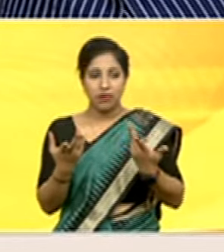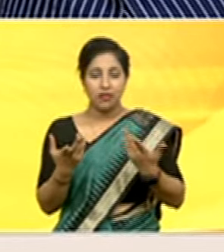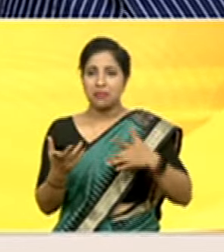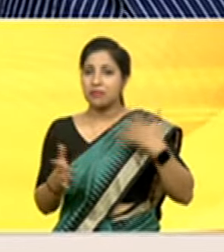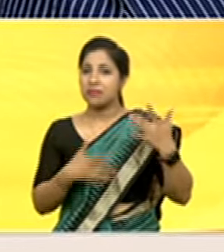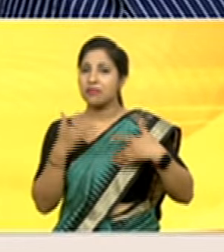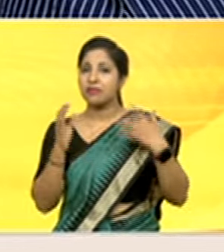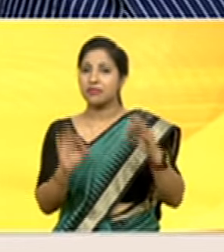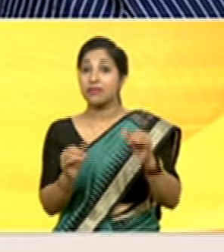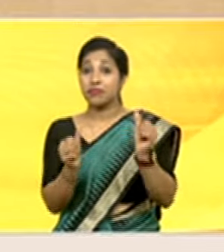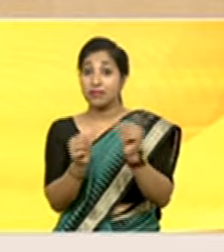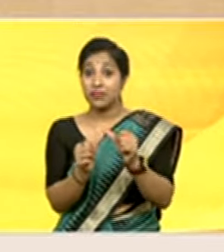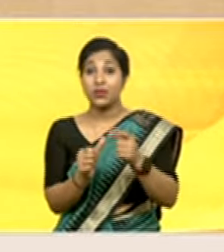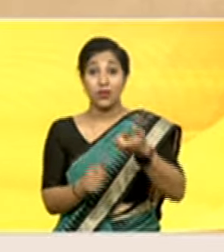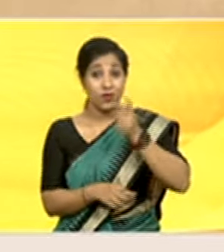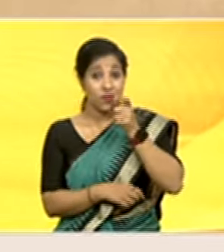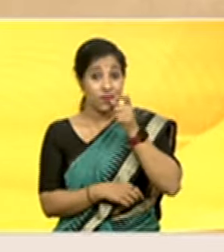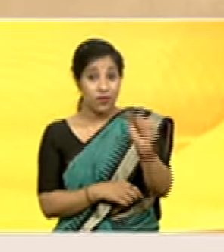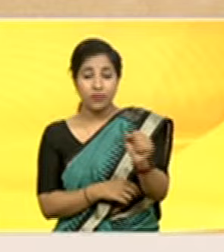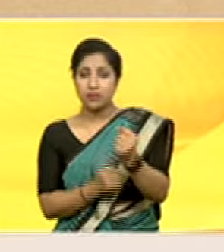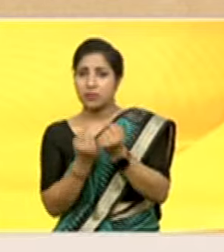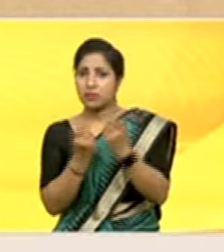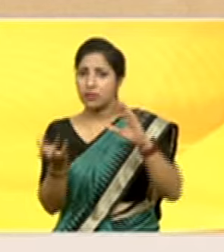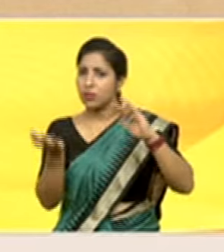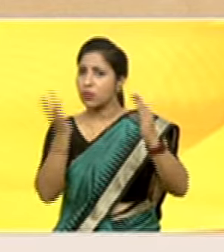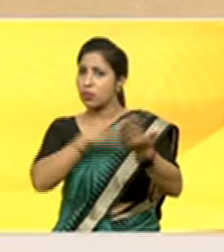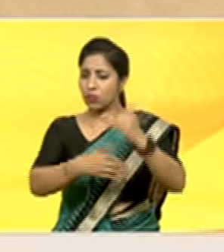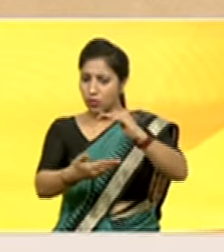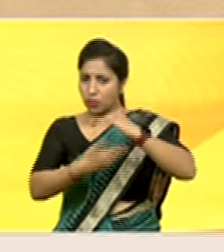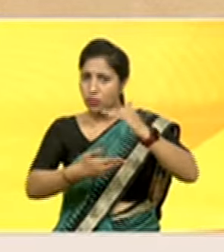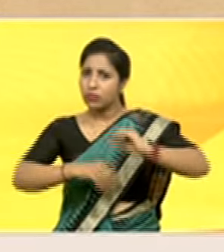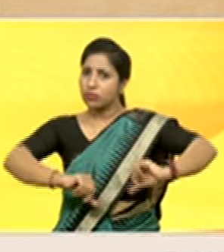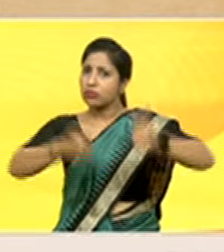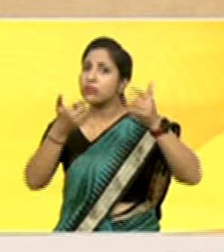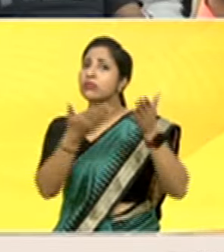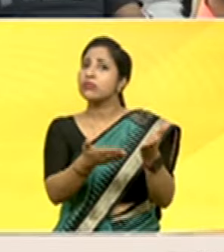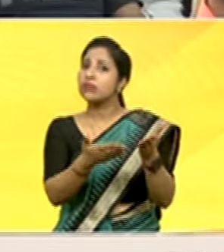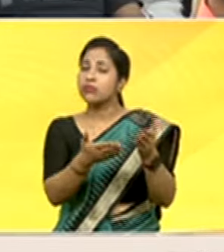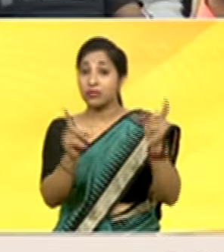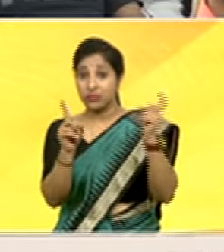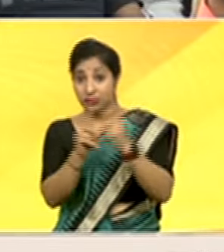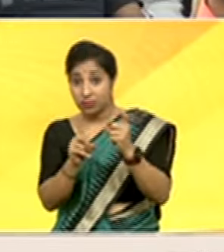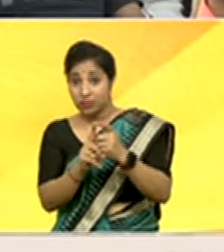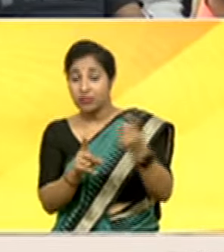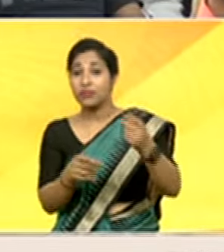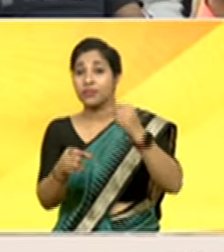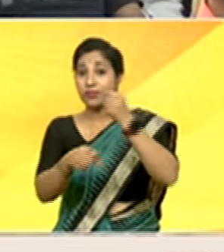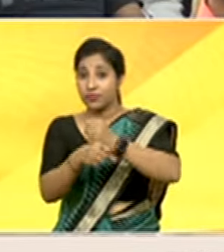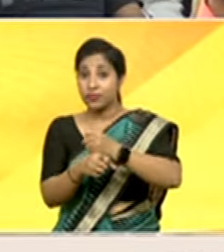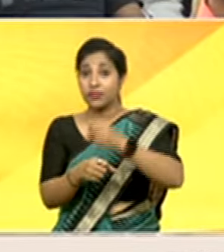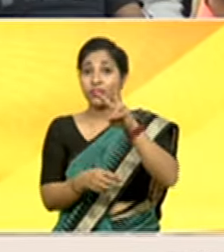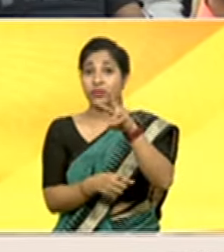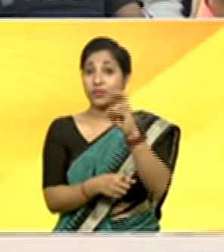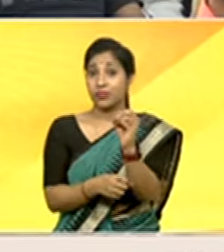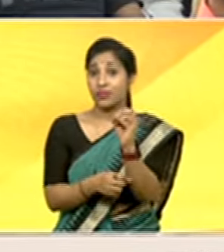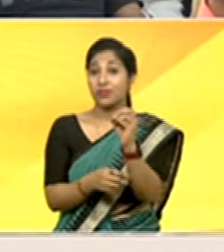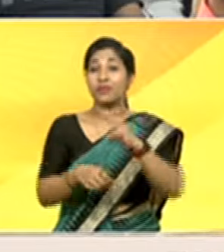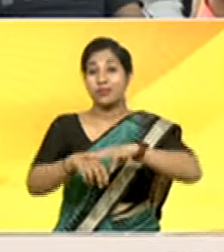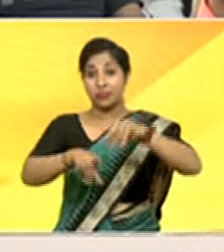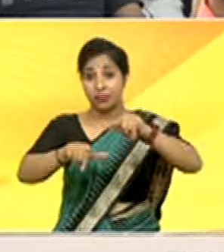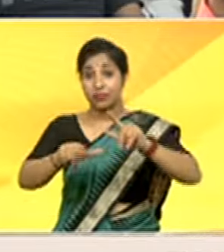अराकू कौफी को कई ग्लोबल आवर्ड्स मिले हैं। दिल्ली में हुई G20 समिट में भी